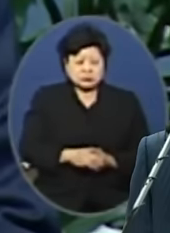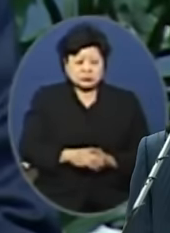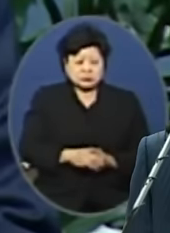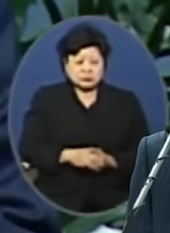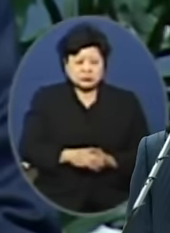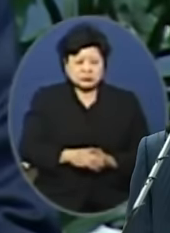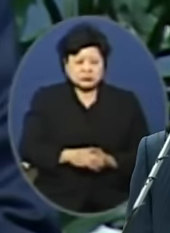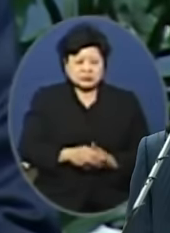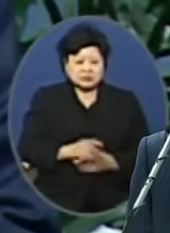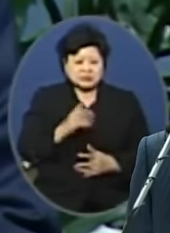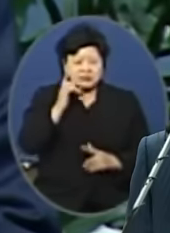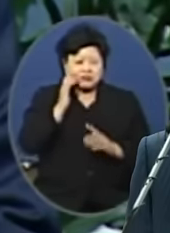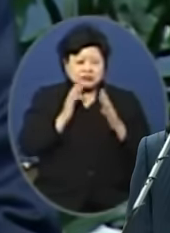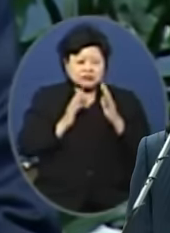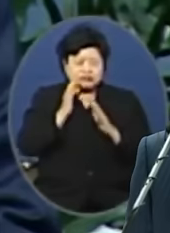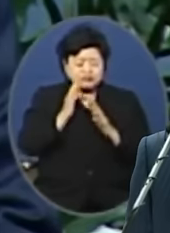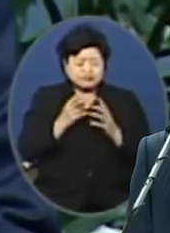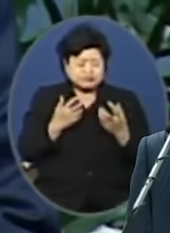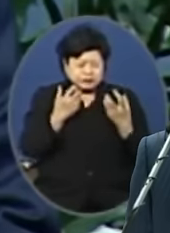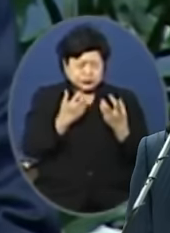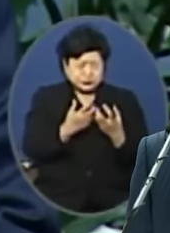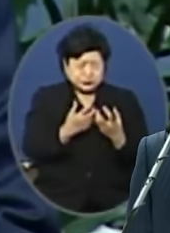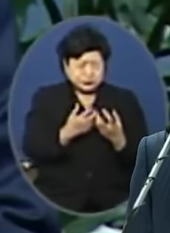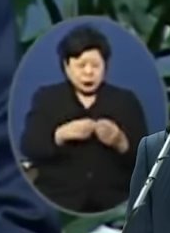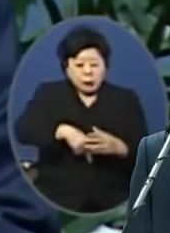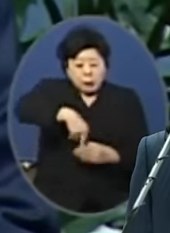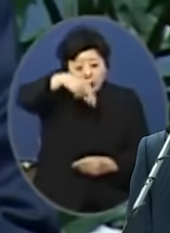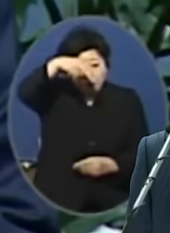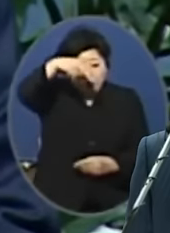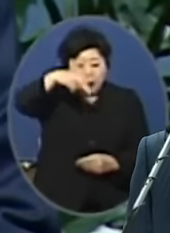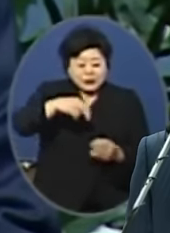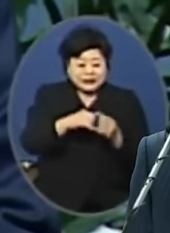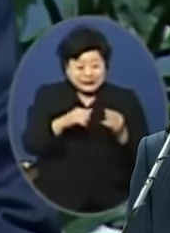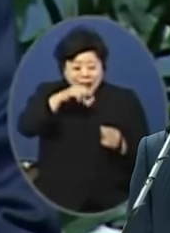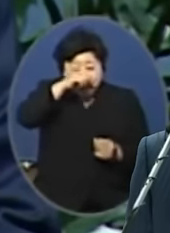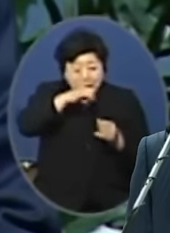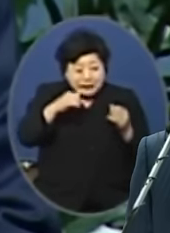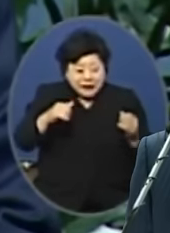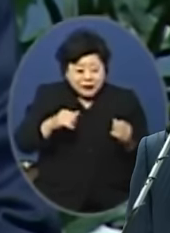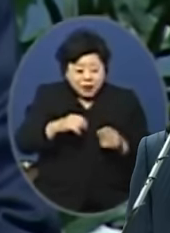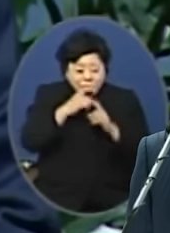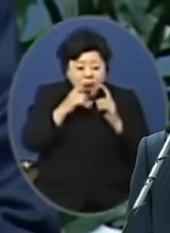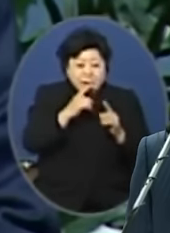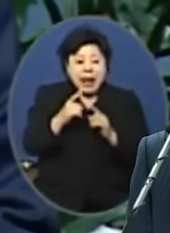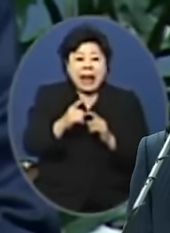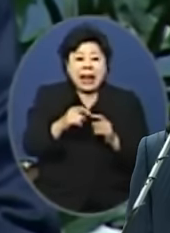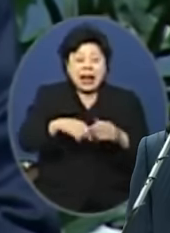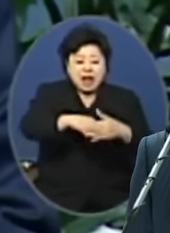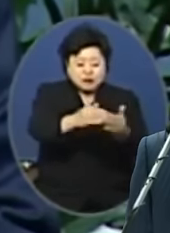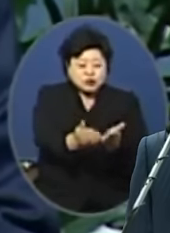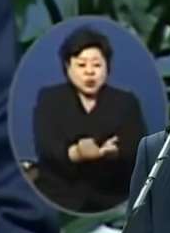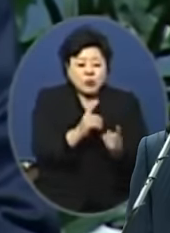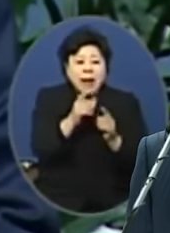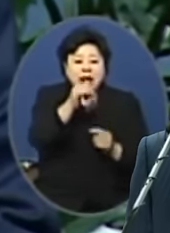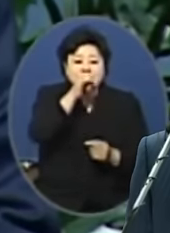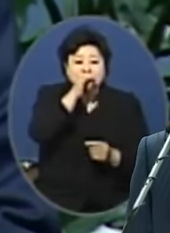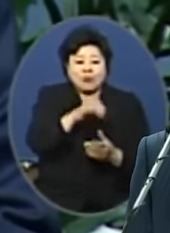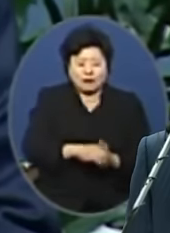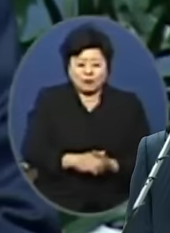장거리 깊숙한 곳에 옷도 안 입고 발가벗고 있는 족속들도 자기 나라 말이 있어요.